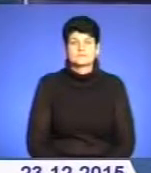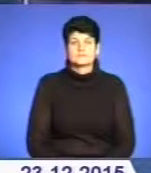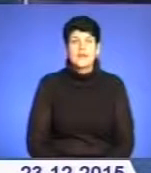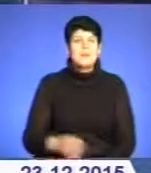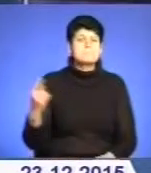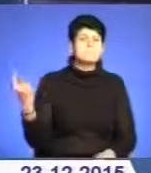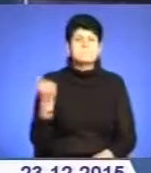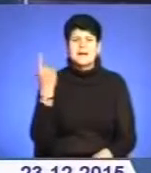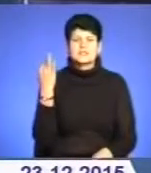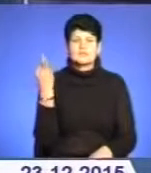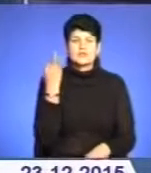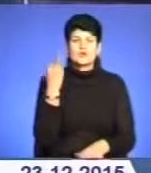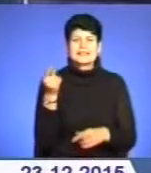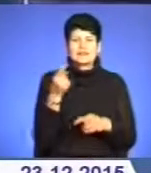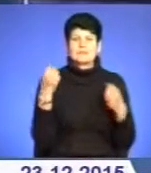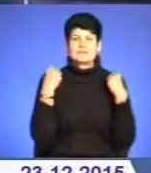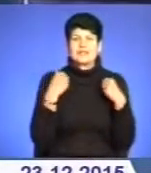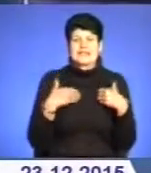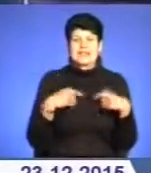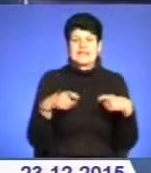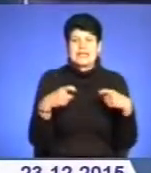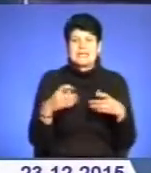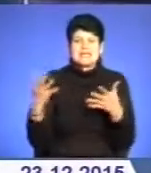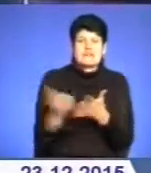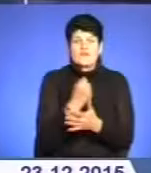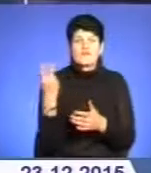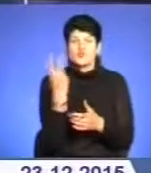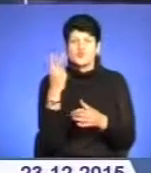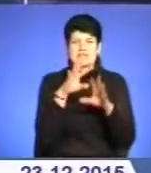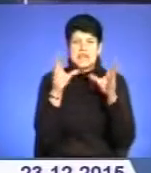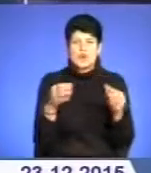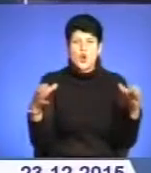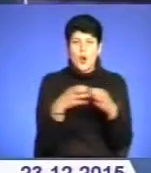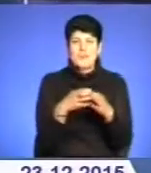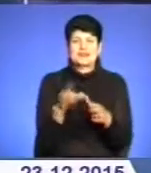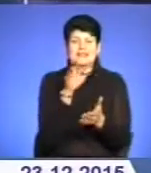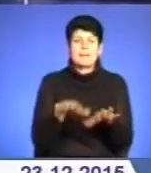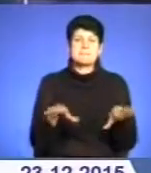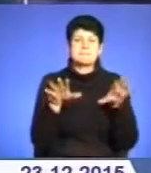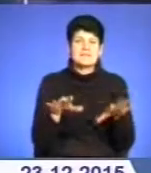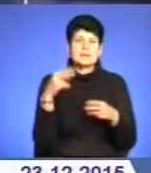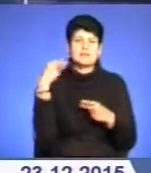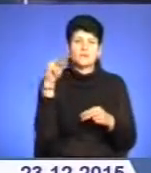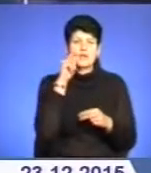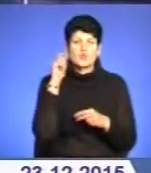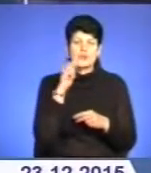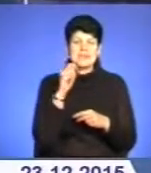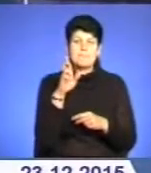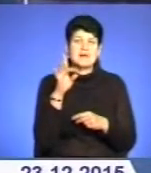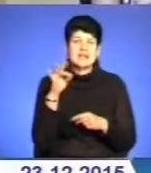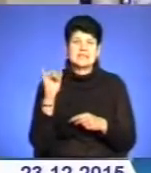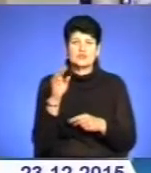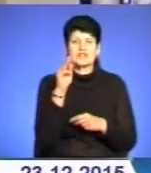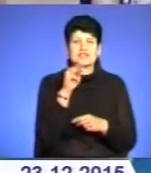Уперше в історії тернопільського спорту наші атлети завоювали друге загальнокомандне місце на чемпіонаті України з бразильського